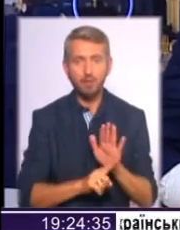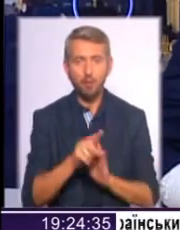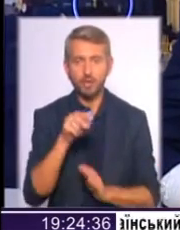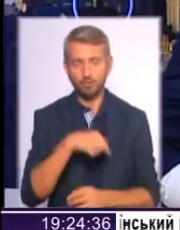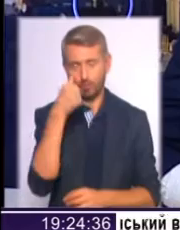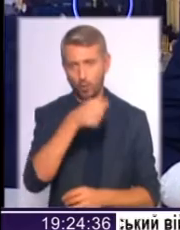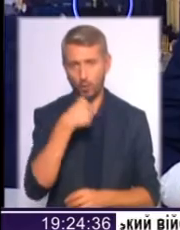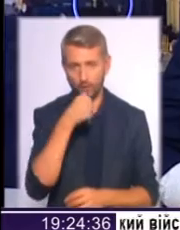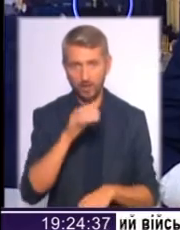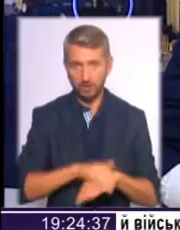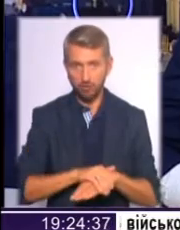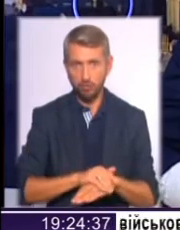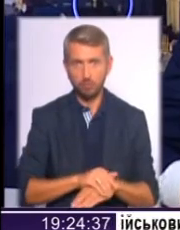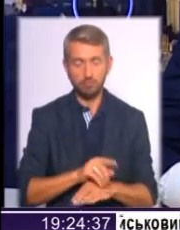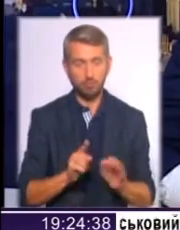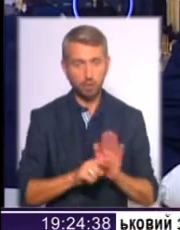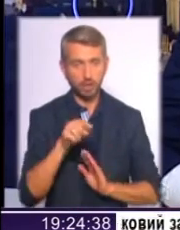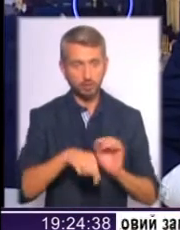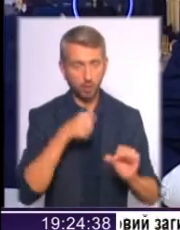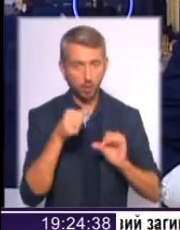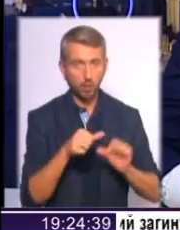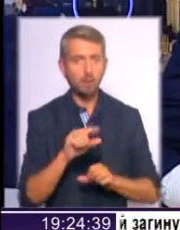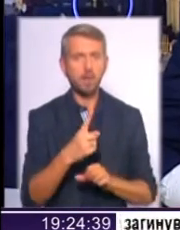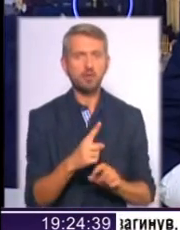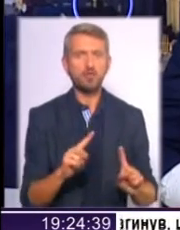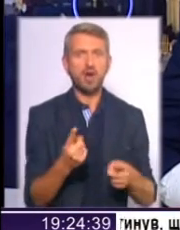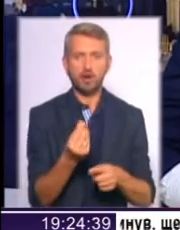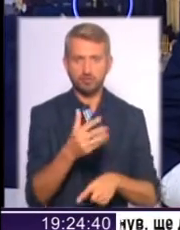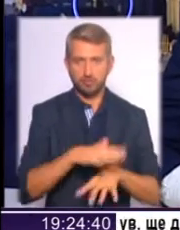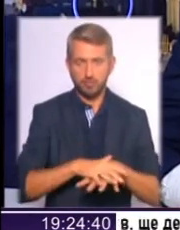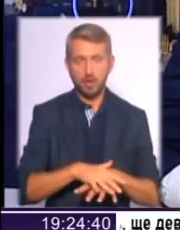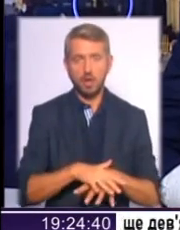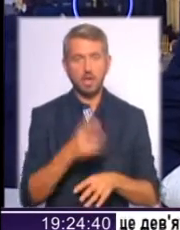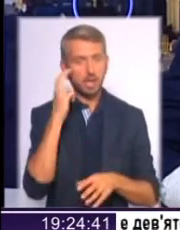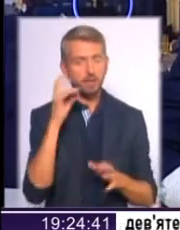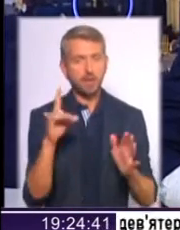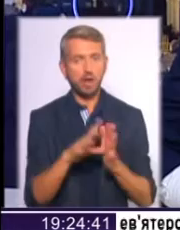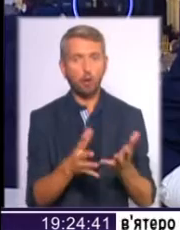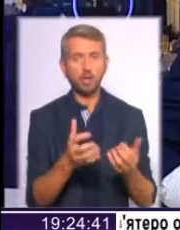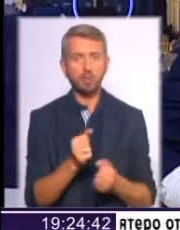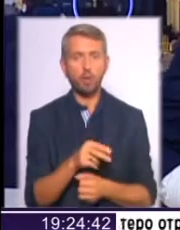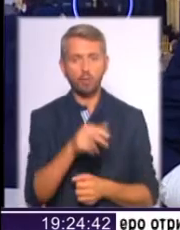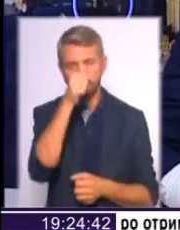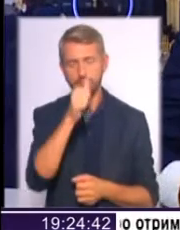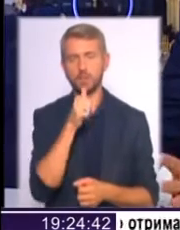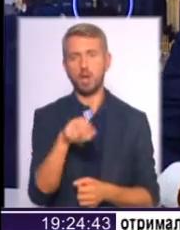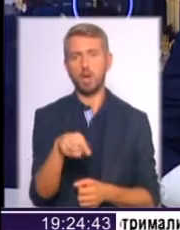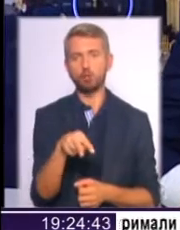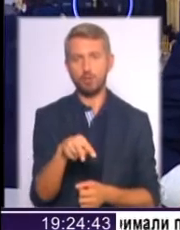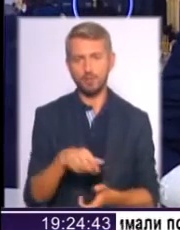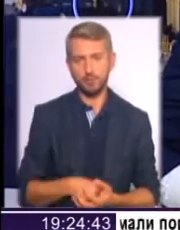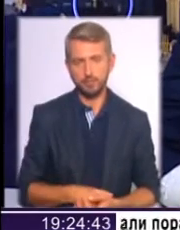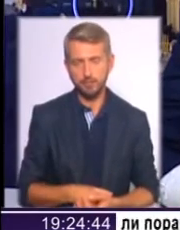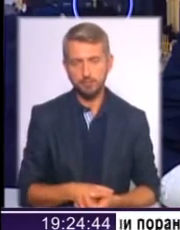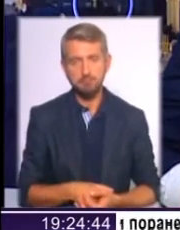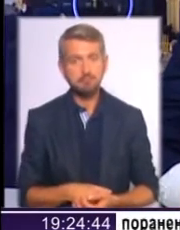року. Фактично, початок цього року, тобто перші арешти «Київенерго» отримала в лютому місяці. Ну,